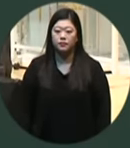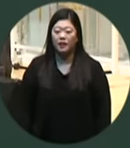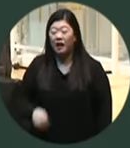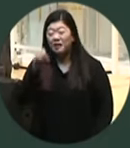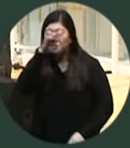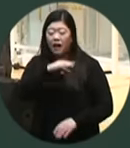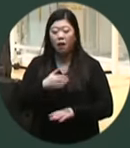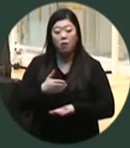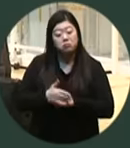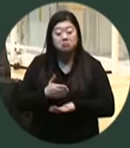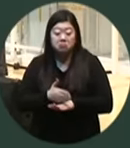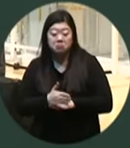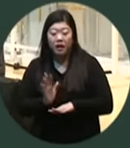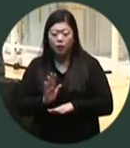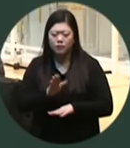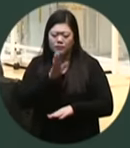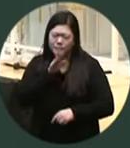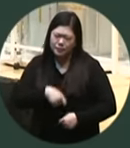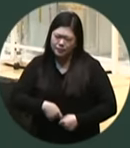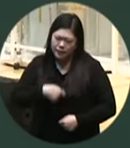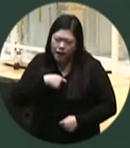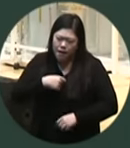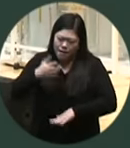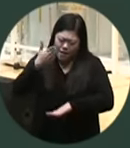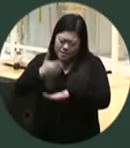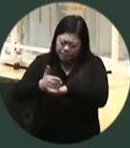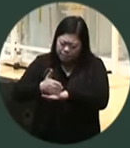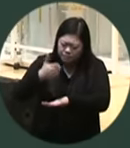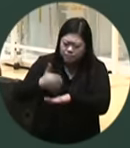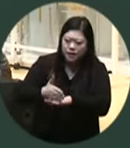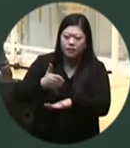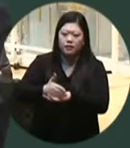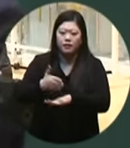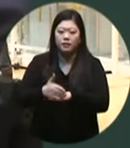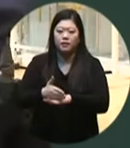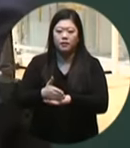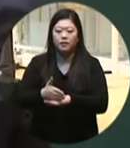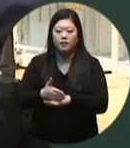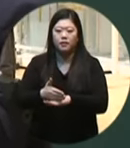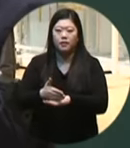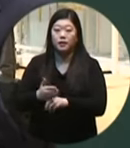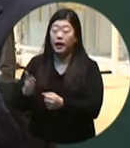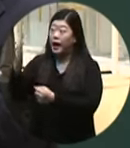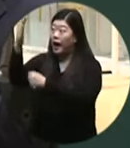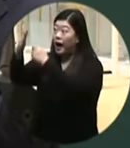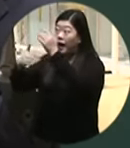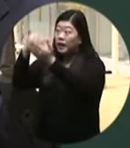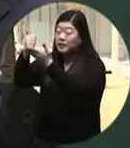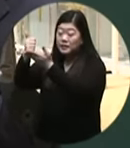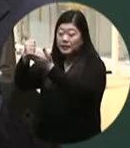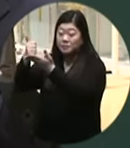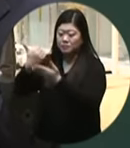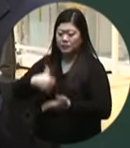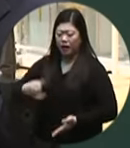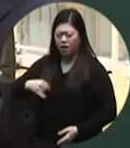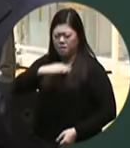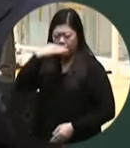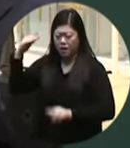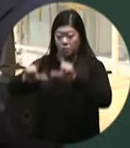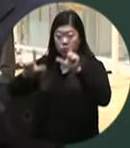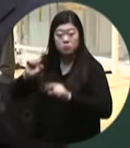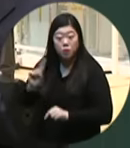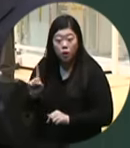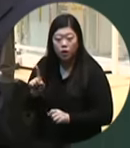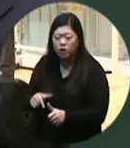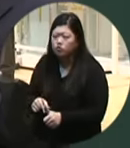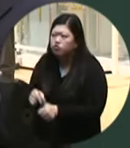to have sincere thanksgiving. 하나님께 쓰임 받은 사람 특징 여기에 대한 감사 있어. Now the characteristic of people that God uses is that they